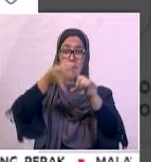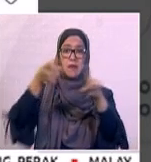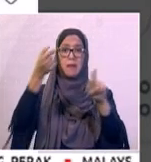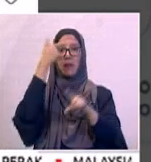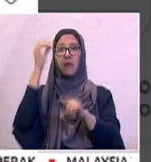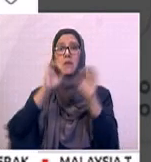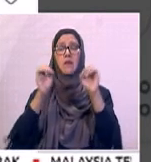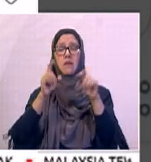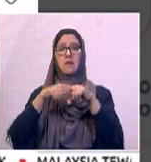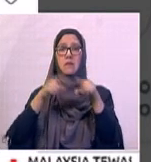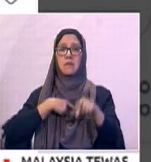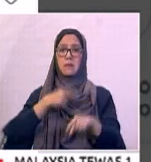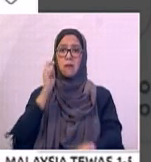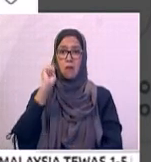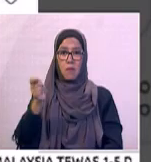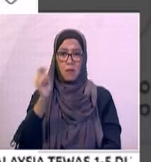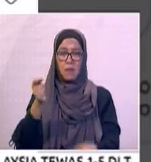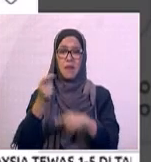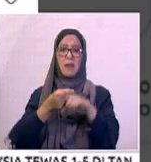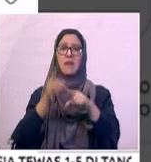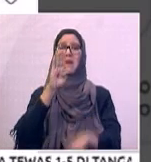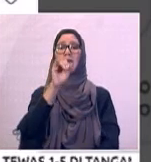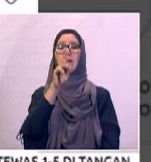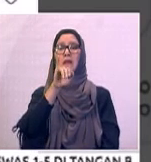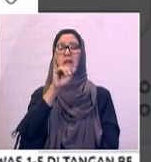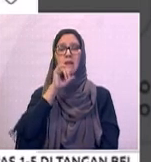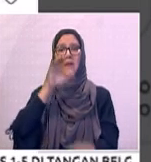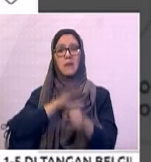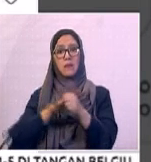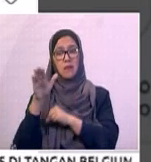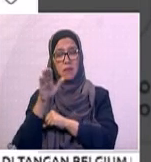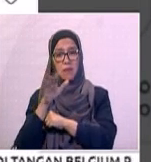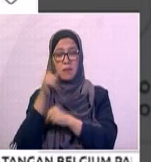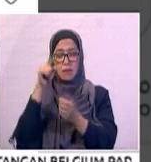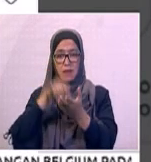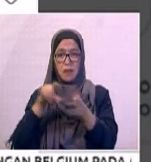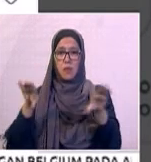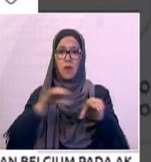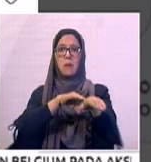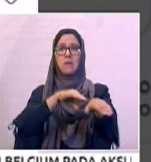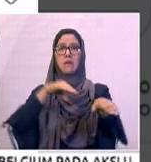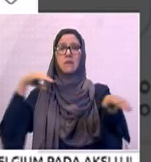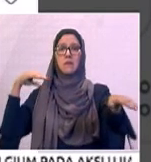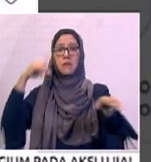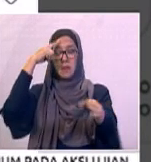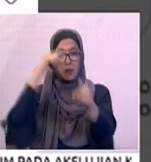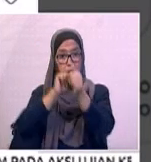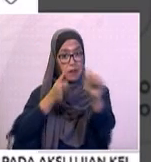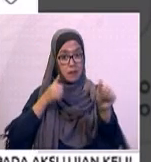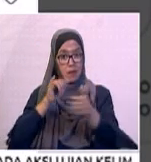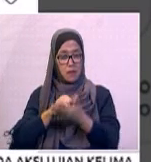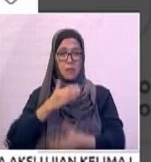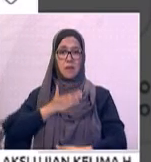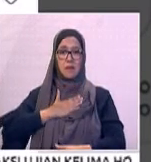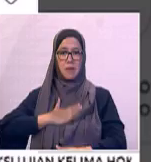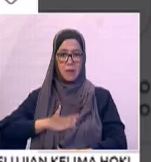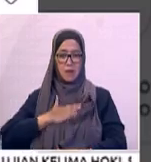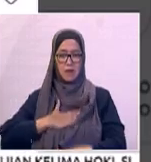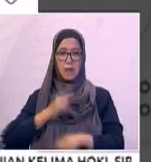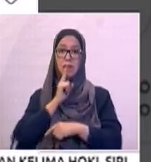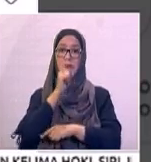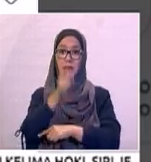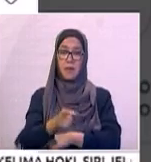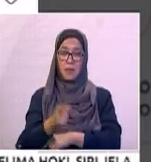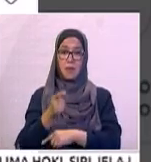yang mencukupi, dan ini telah mengakibatkan kesesakan. Jadi bagi mengelakkan perkara tersebut, anda perlu pastikan anda mempunyai baki kad Tan Cheng